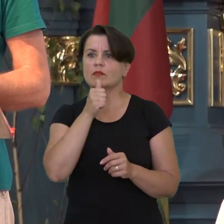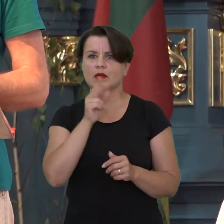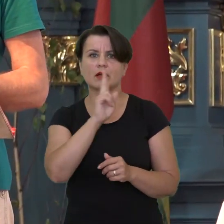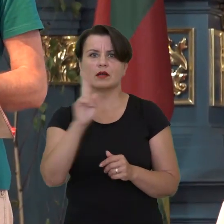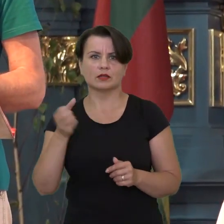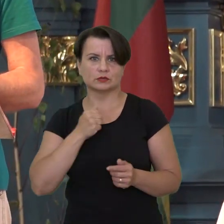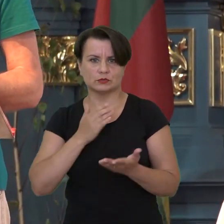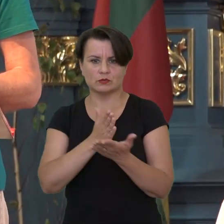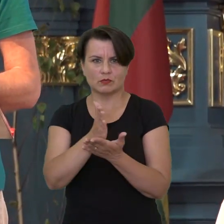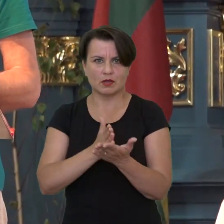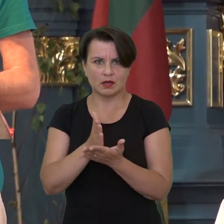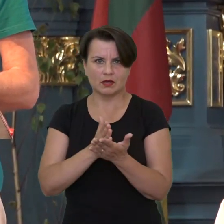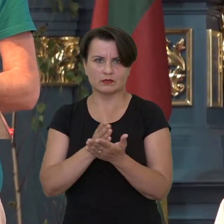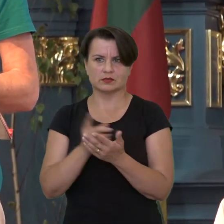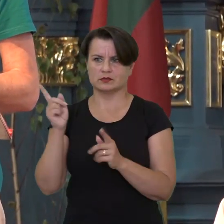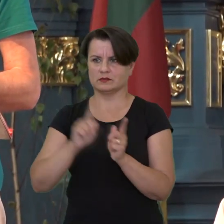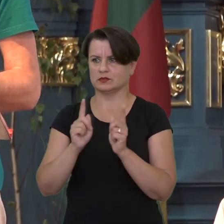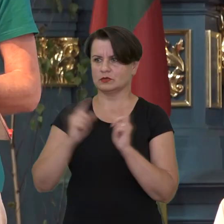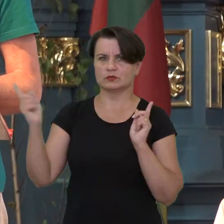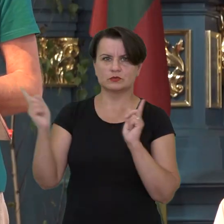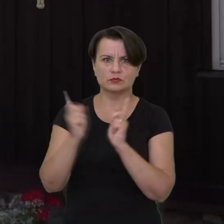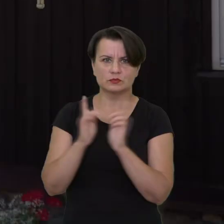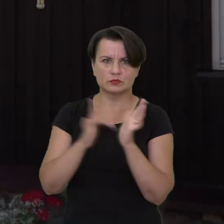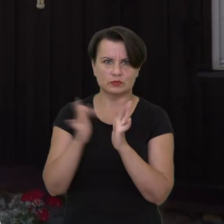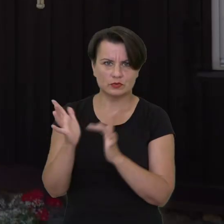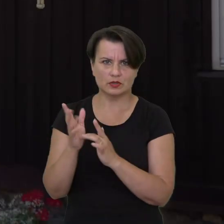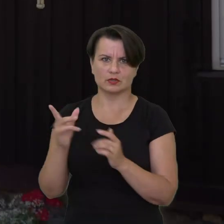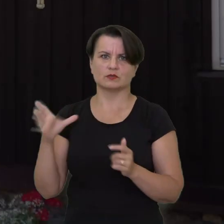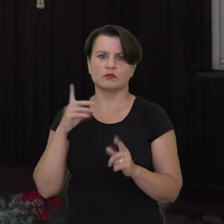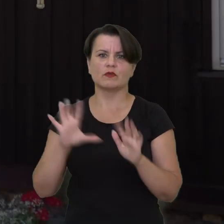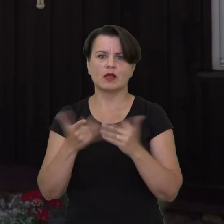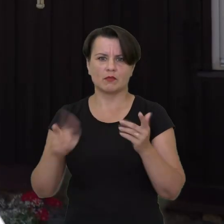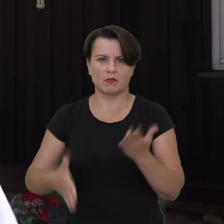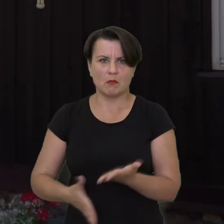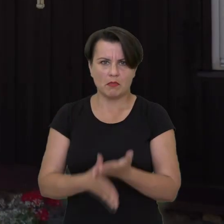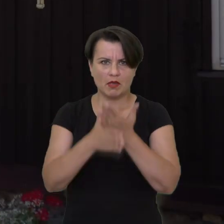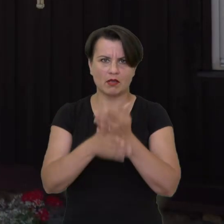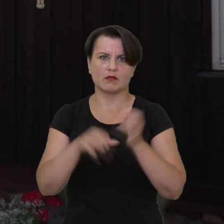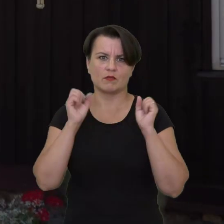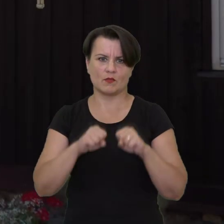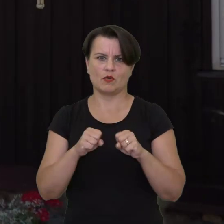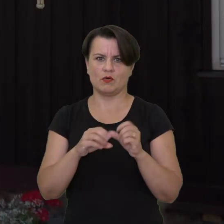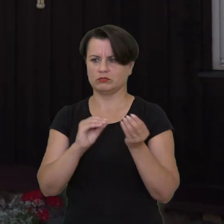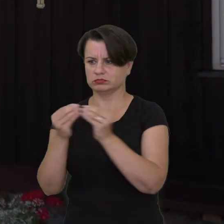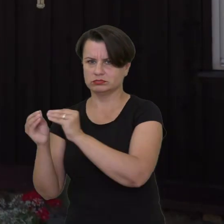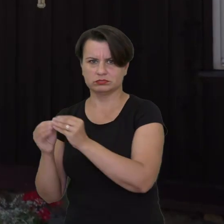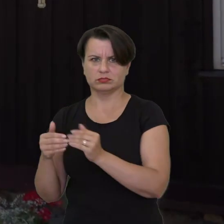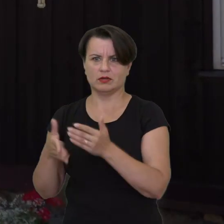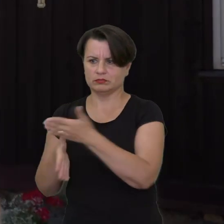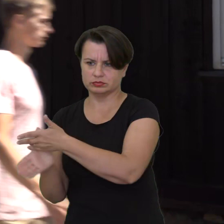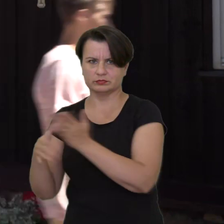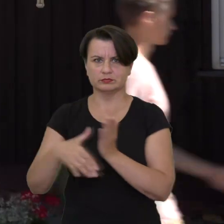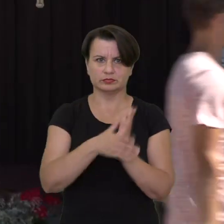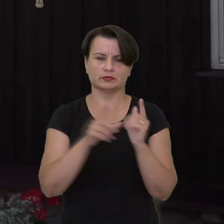vertus tas, kas turi patirtę to susidūrimo su Jėzumi, kad tiesiog pertiktų vieni kitiems ir kad tikrai tas mūsų parapijos atgytų tokia paprasta mintis, bet kad